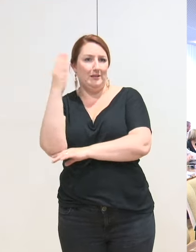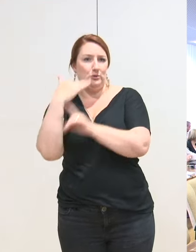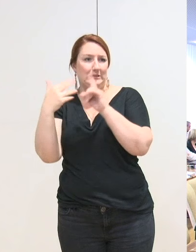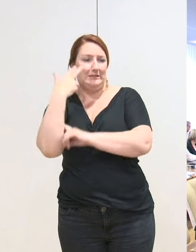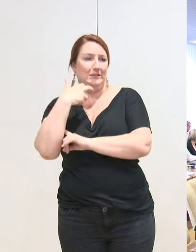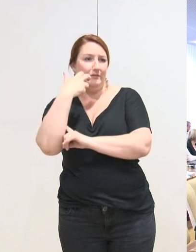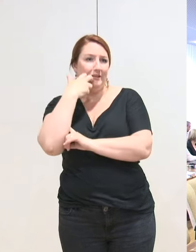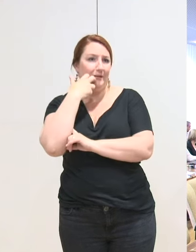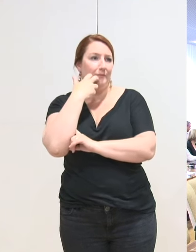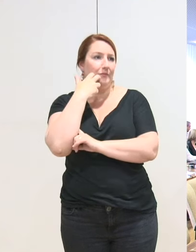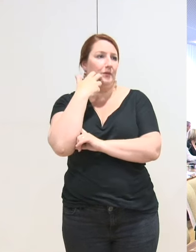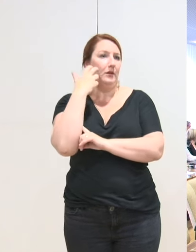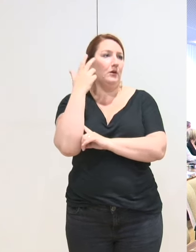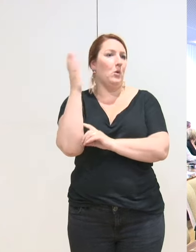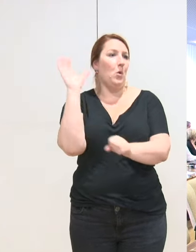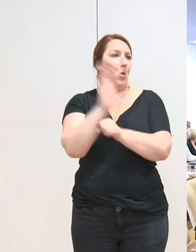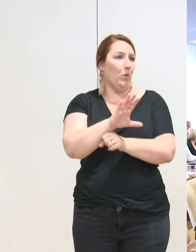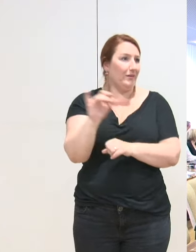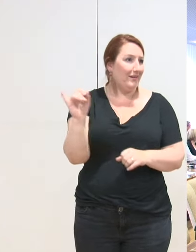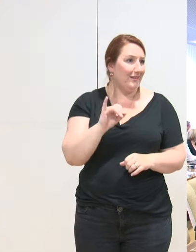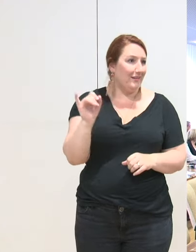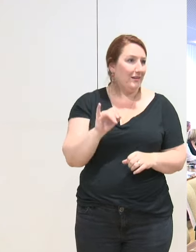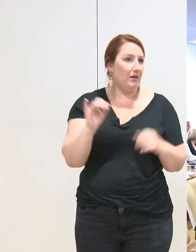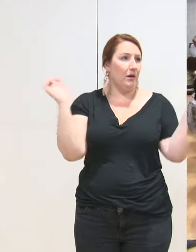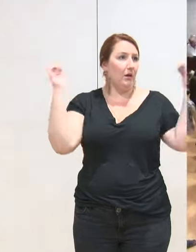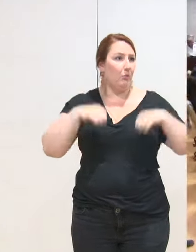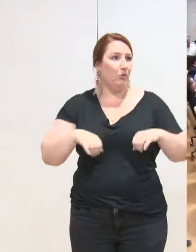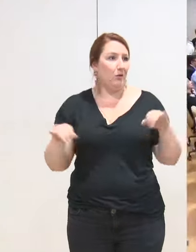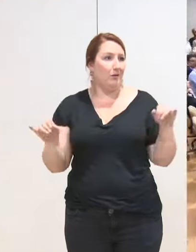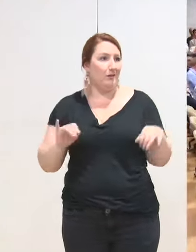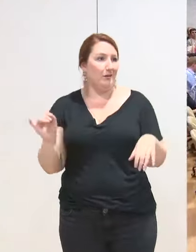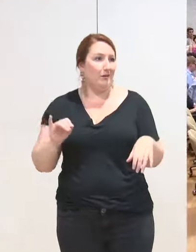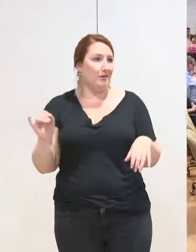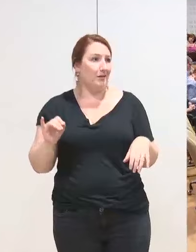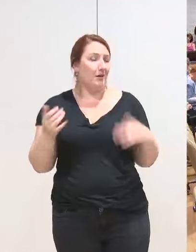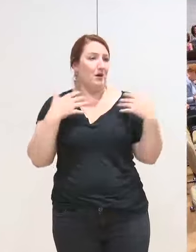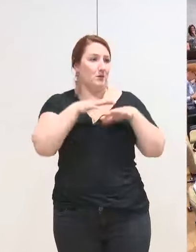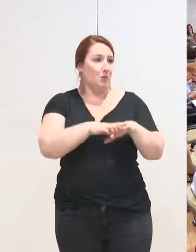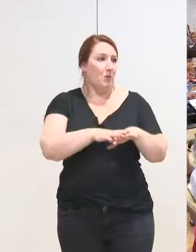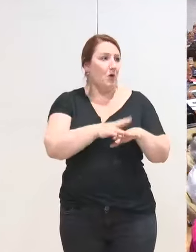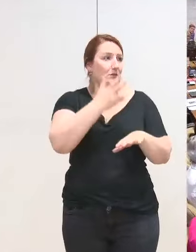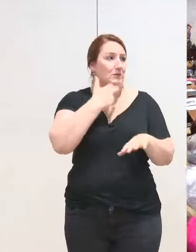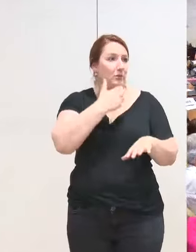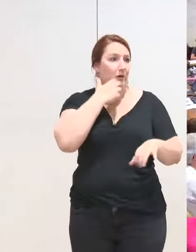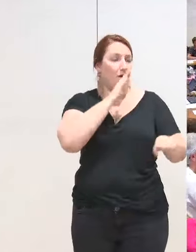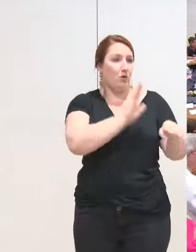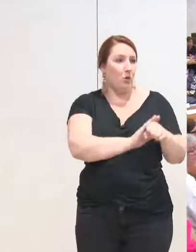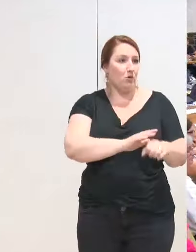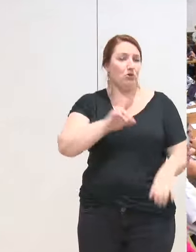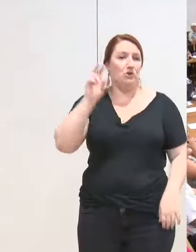civile qui est contre qui est pour rassemblement citoyen de la gauche et